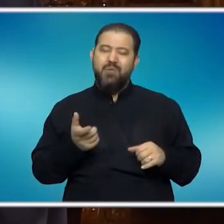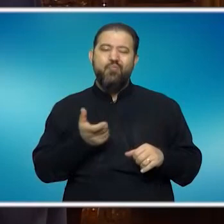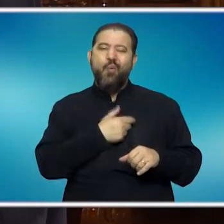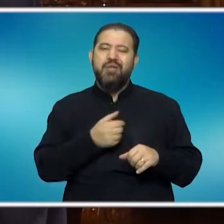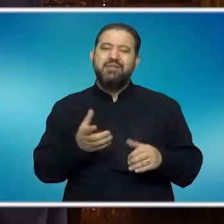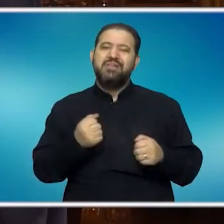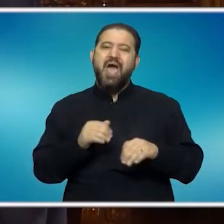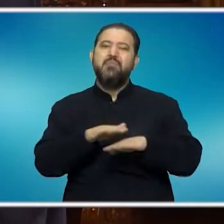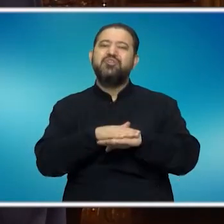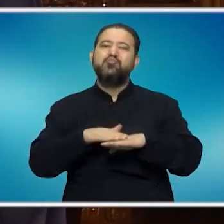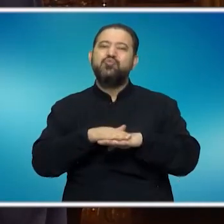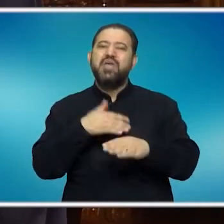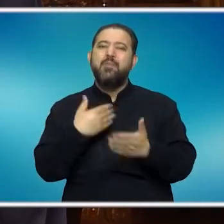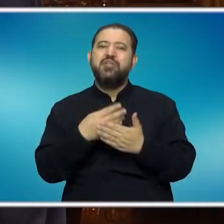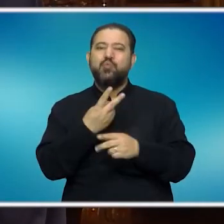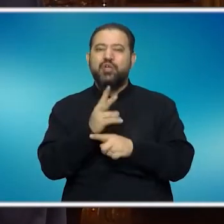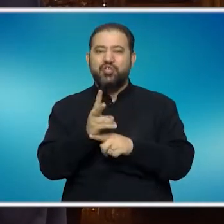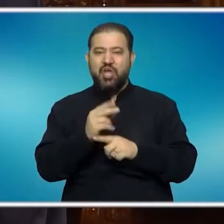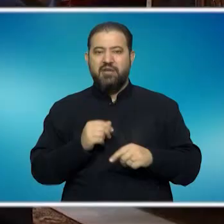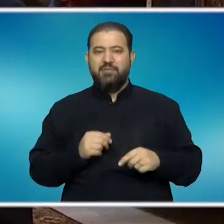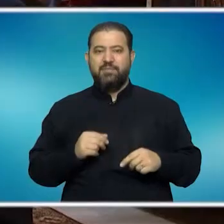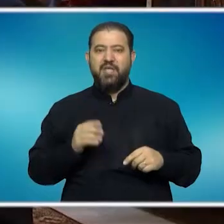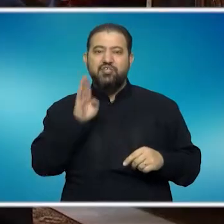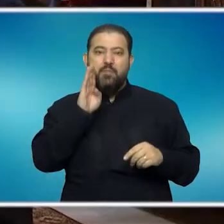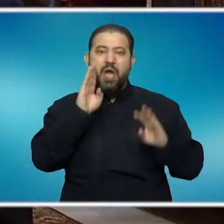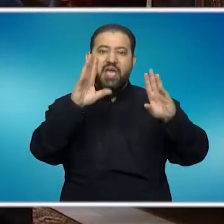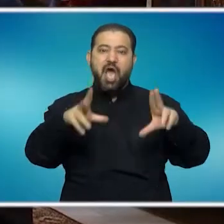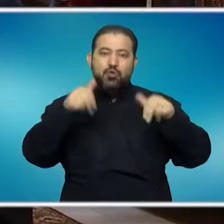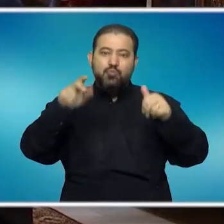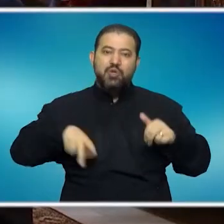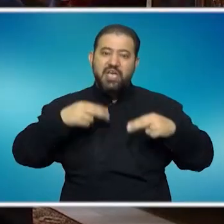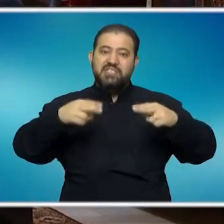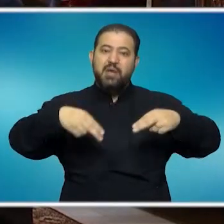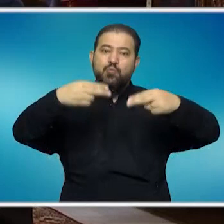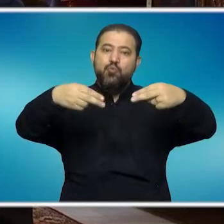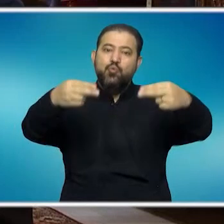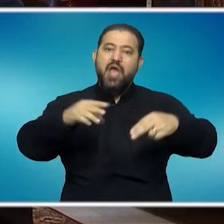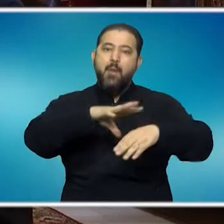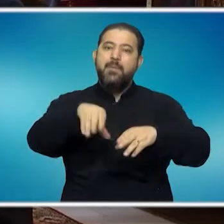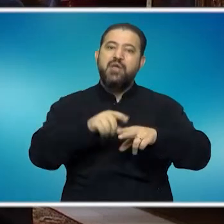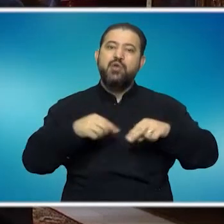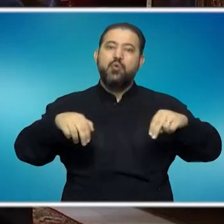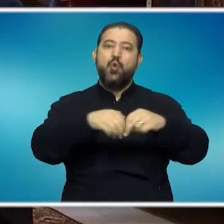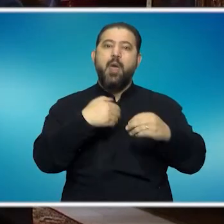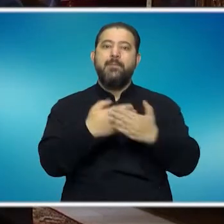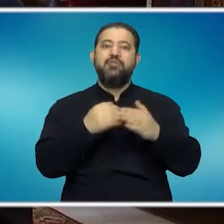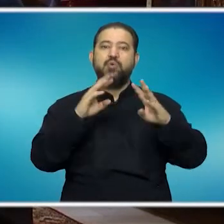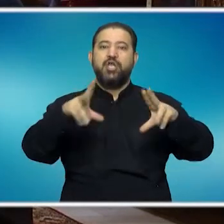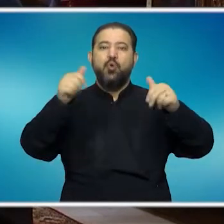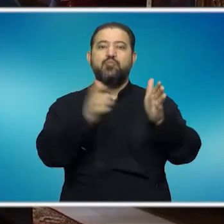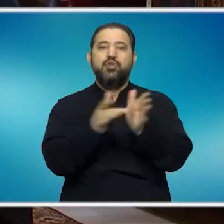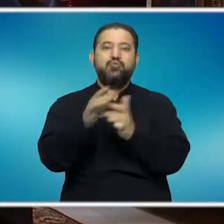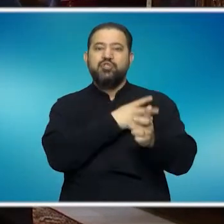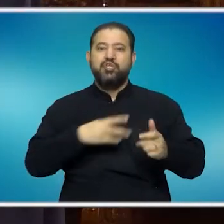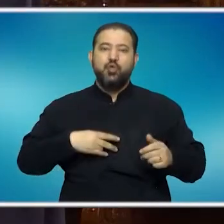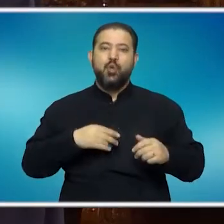scuze dacă greșim. Și Maica Domnului este pururea cu noi. Când e Mântuitorul în biserică, este nevăzut și Maica Domnului, pentru că